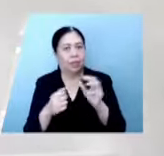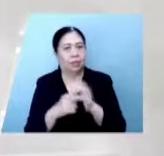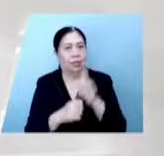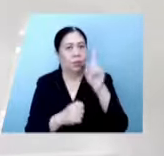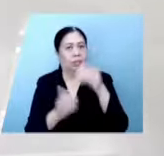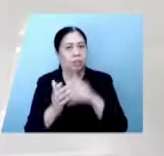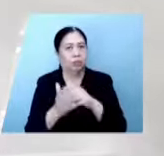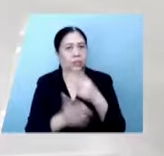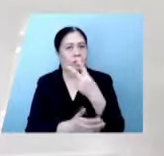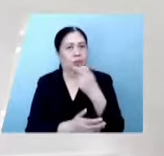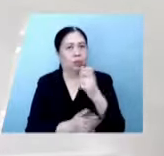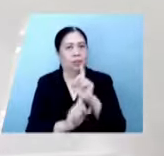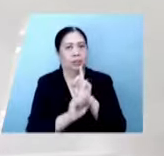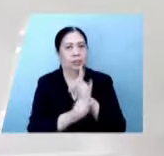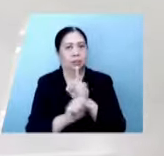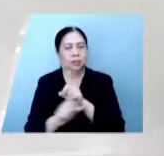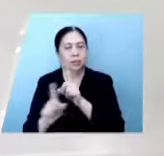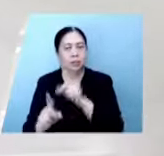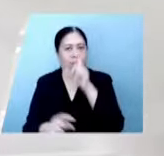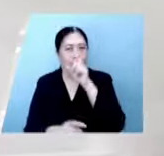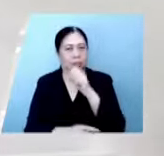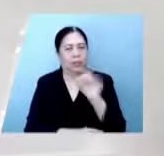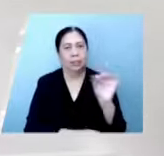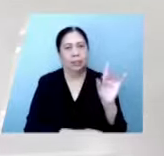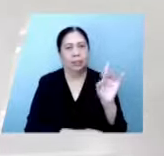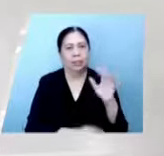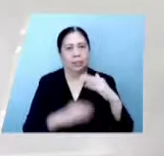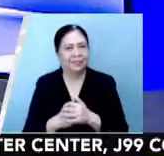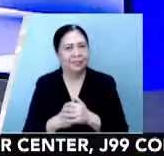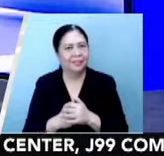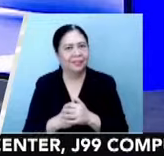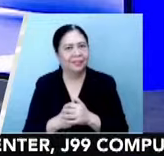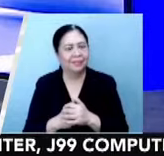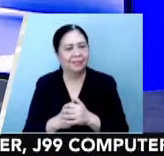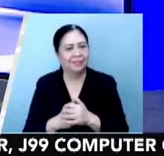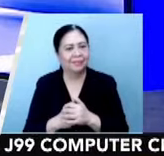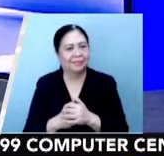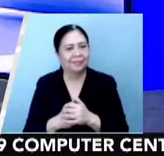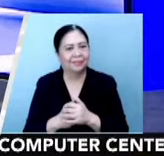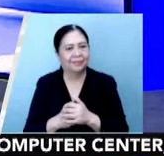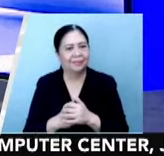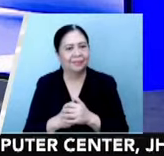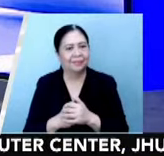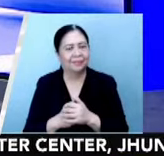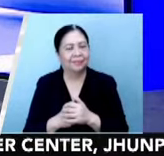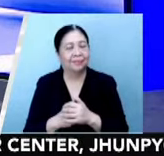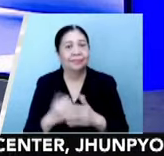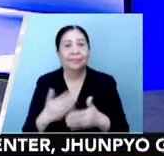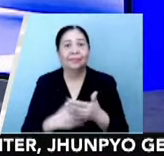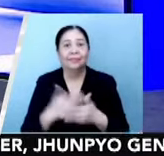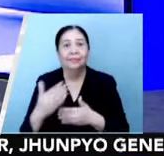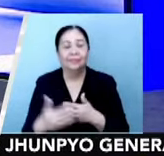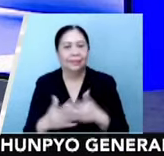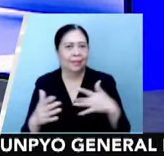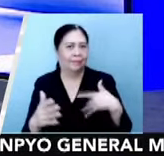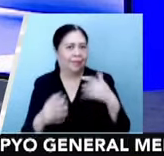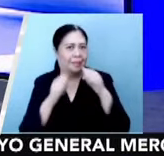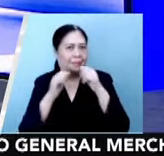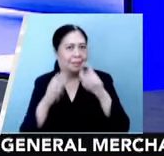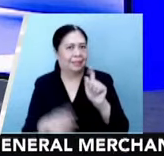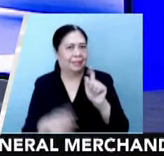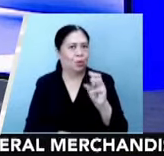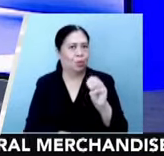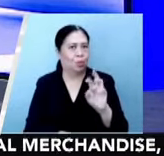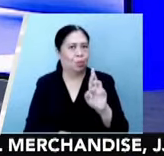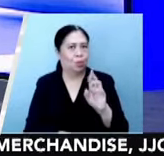1,200 respondents na edad 18 pataas. Samantala, feeling blessed si Tom Rodriguez sa